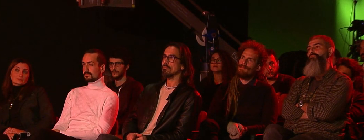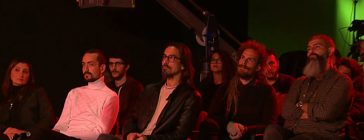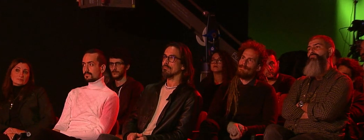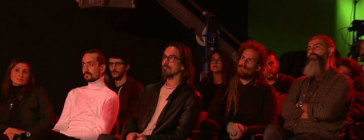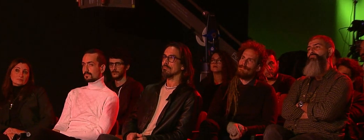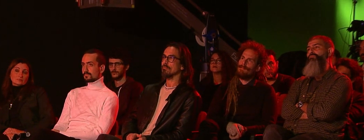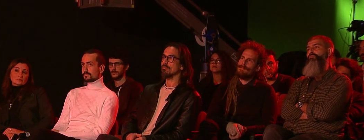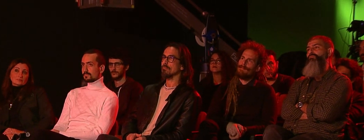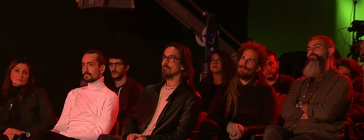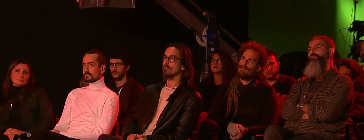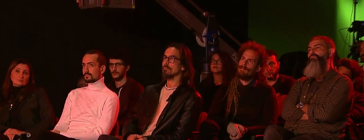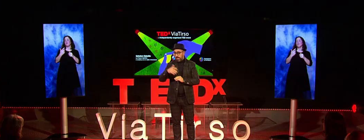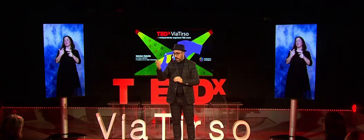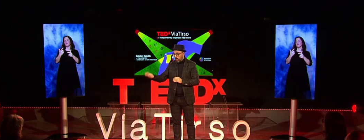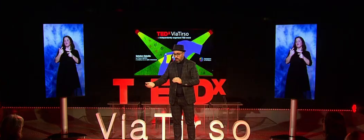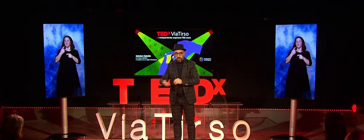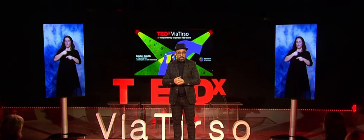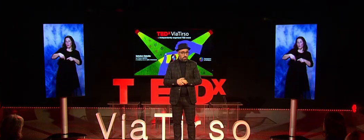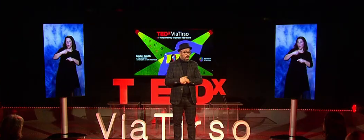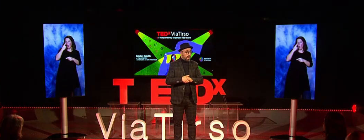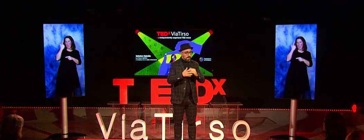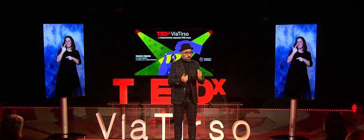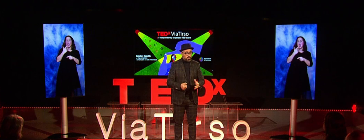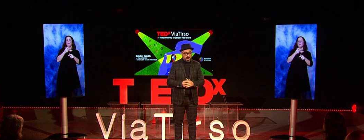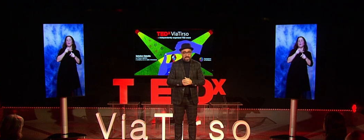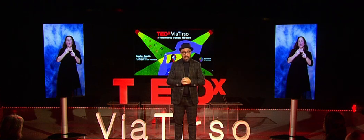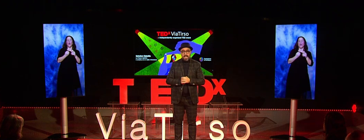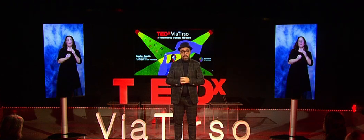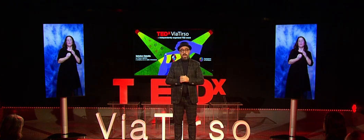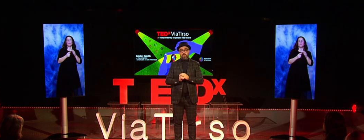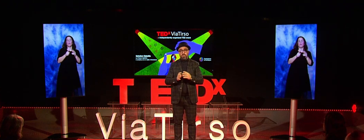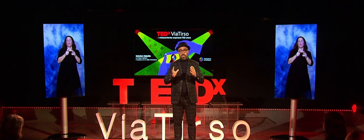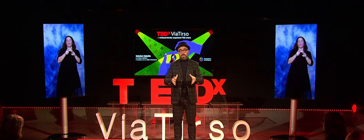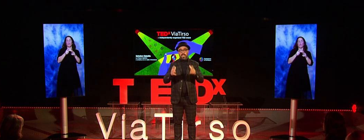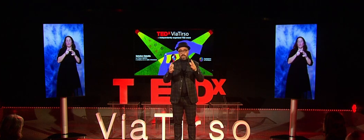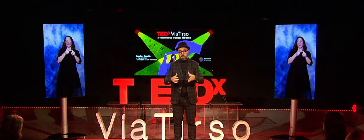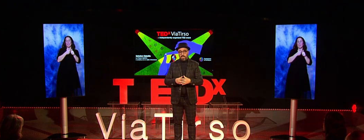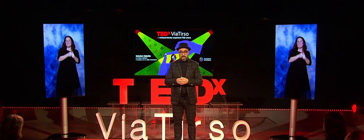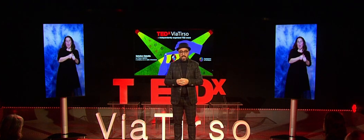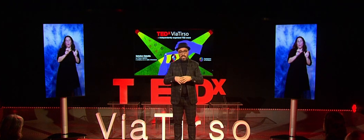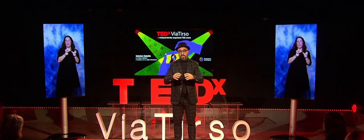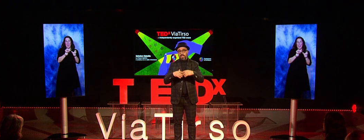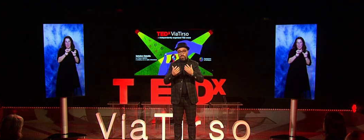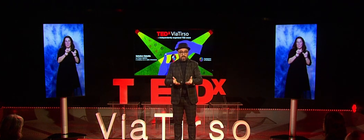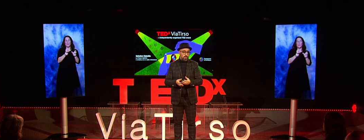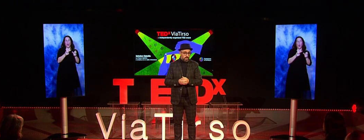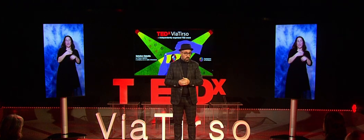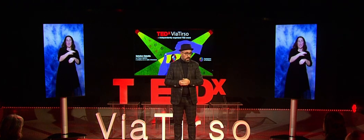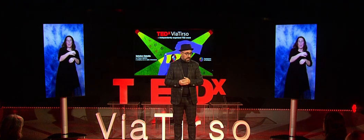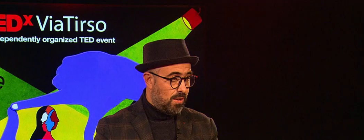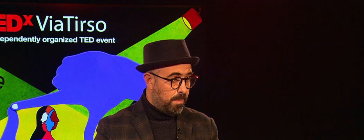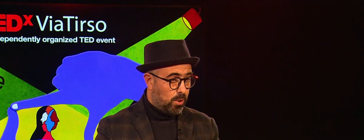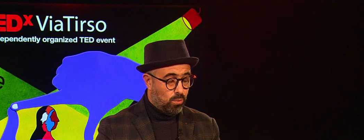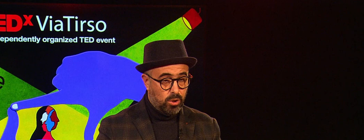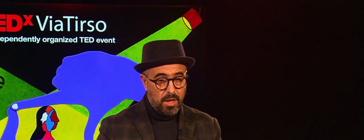come noi che gestiamo canali televisivi abbiamo le Web Tv abbiamo i giornali abbiamo assolutamente la responsabilità di diventare un vettore